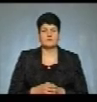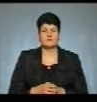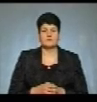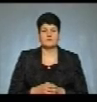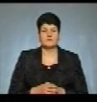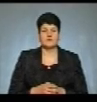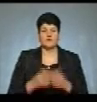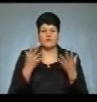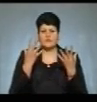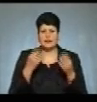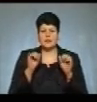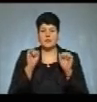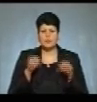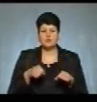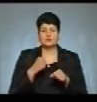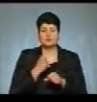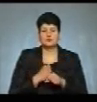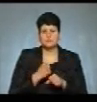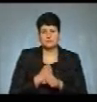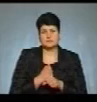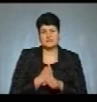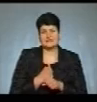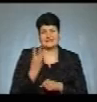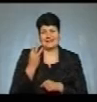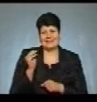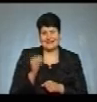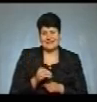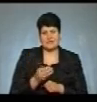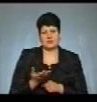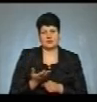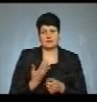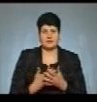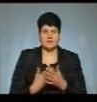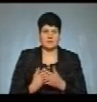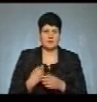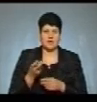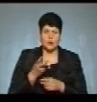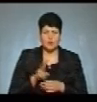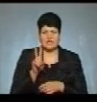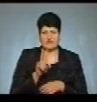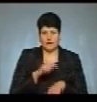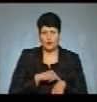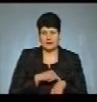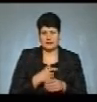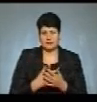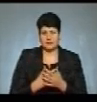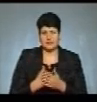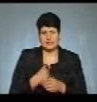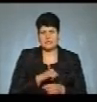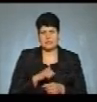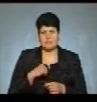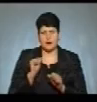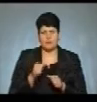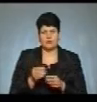В день ми можемо ліпити навіть 3 тисячі. Якщо, наприклад, ми приходимо навіть 2 години, то навіть сама я можу